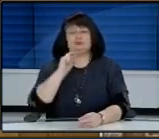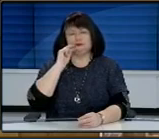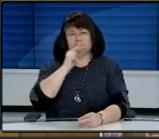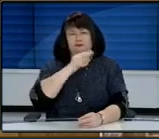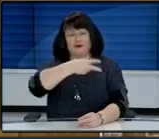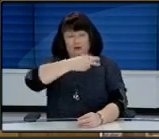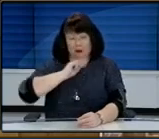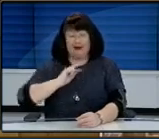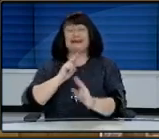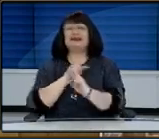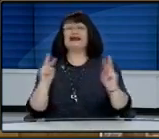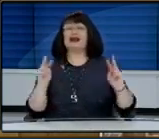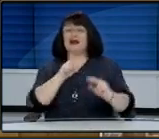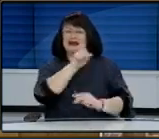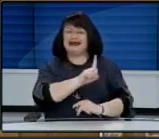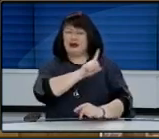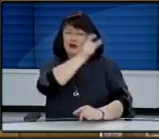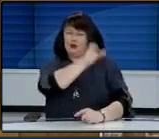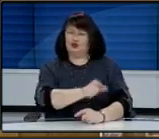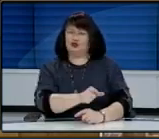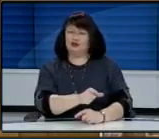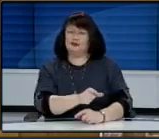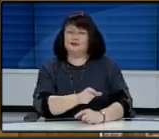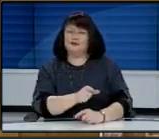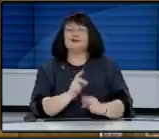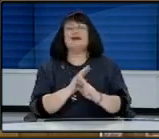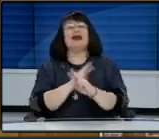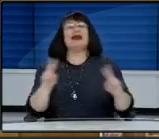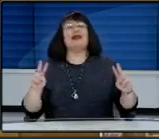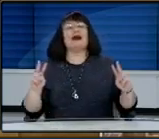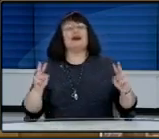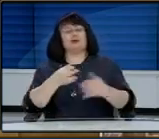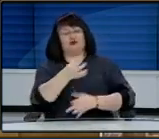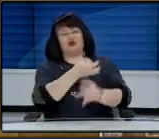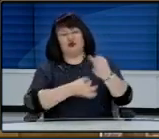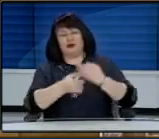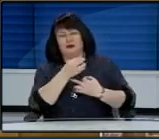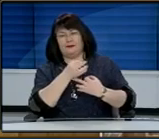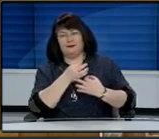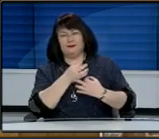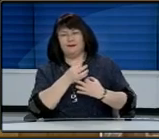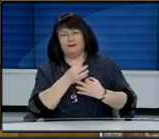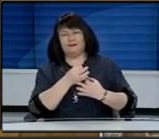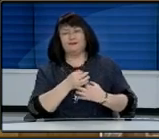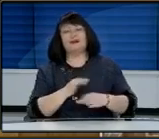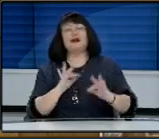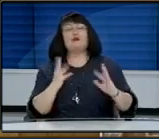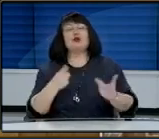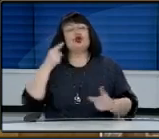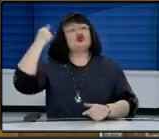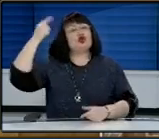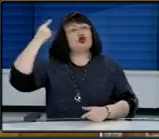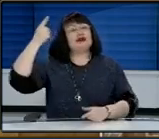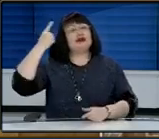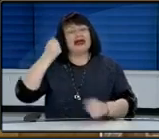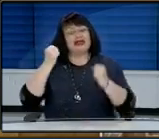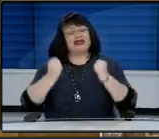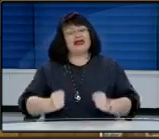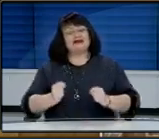μου απαντήσατε ευθέως με το πιο ξεκάθαρο τρόπο για το πώς εσείς οραματίζεστε τη θέση της